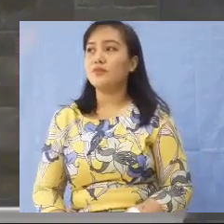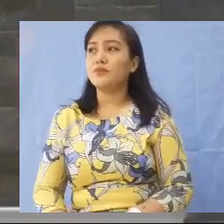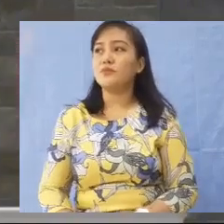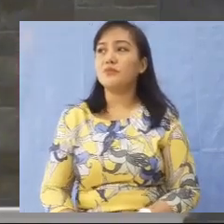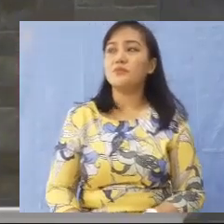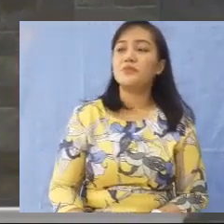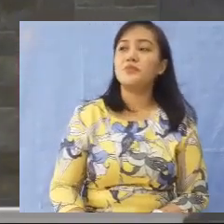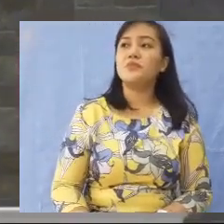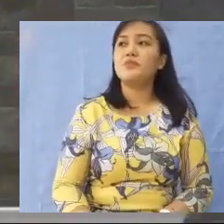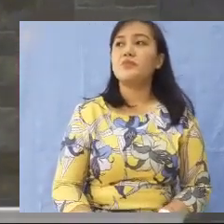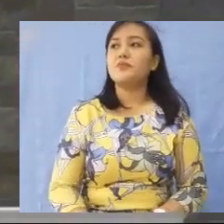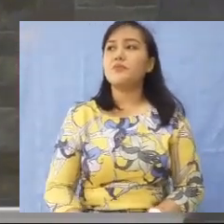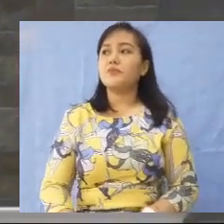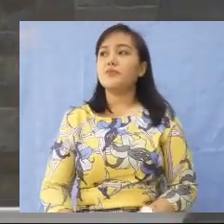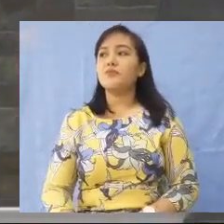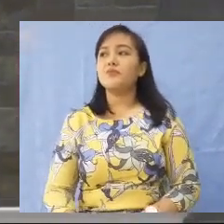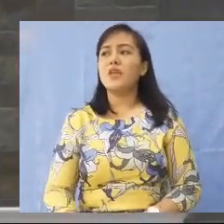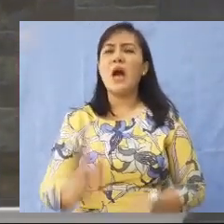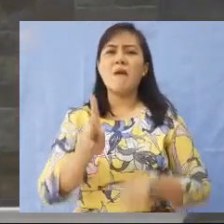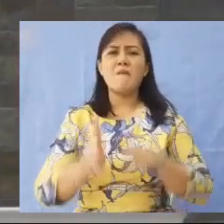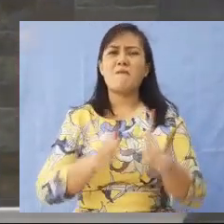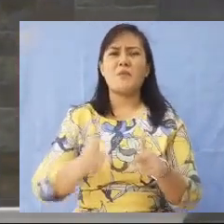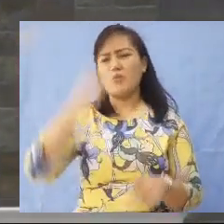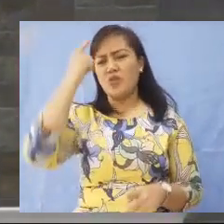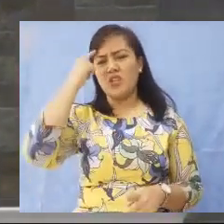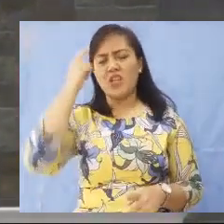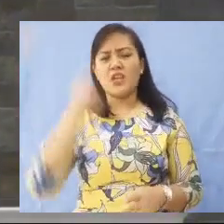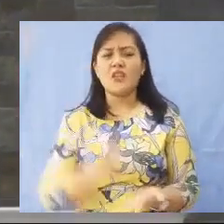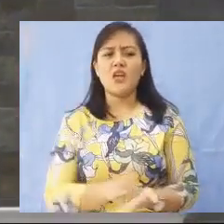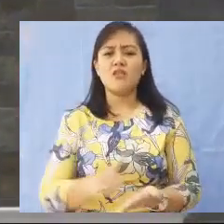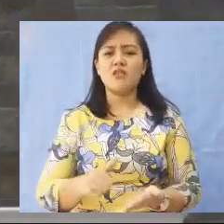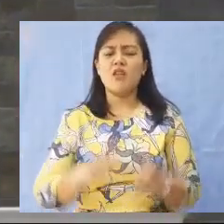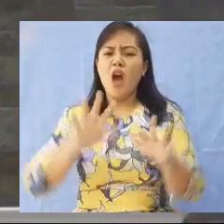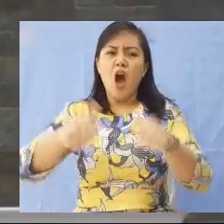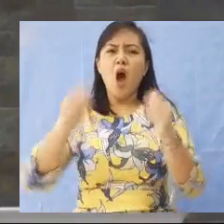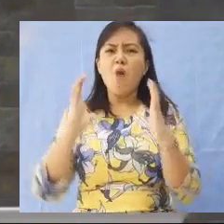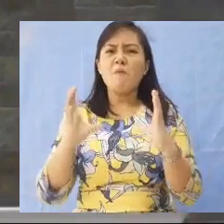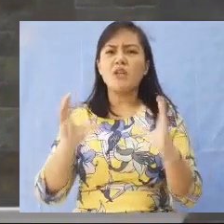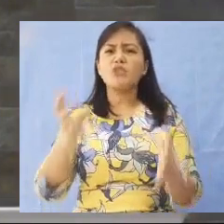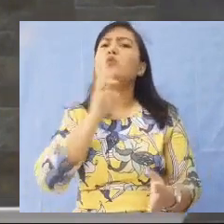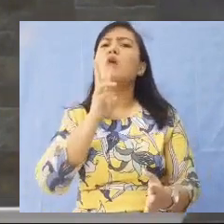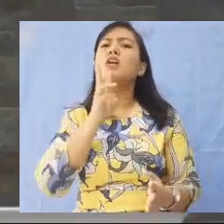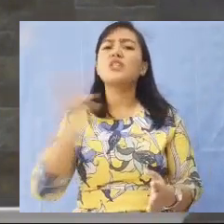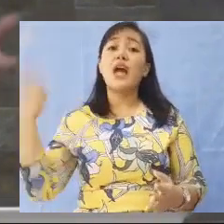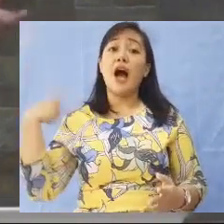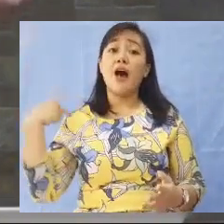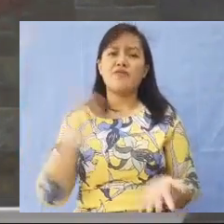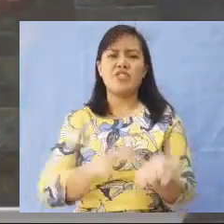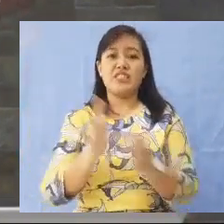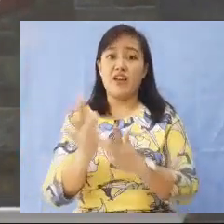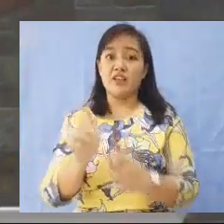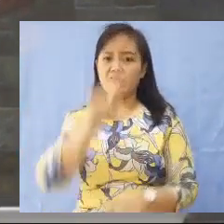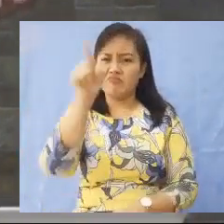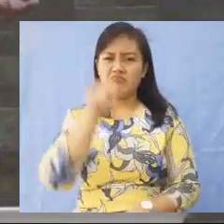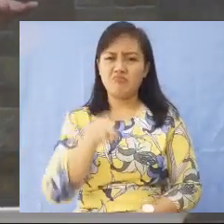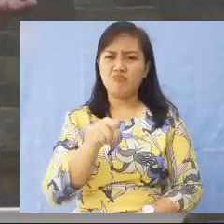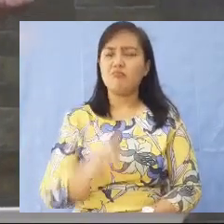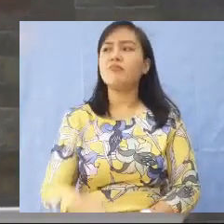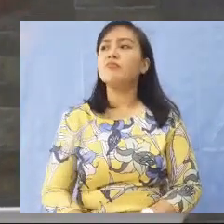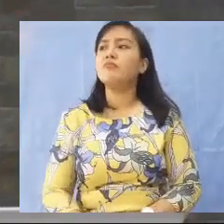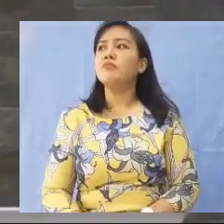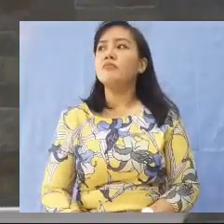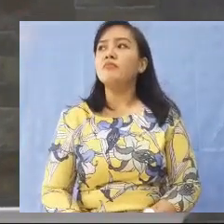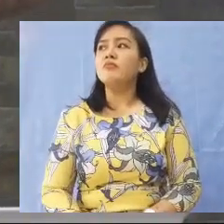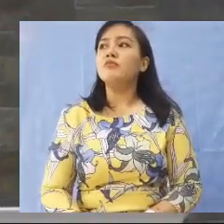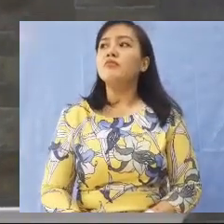ito at kaya niyang painumin lahat ng mga taong nakapaligid dito sa piyesta? Eh wala naman kami nakikitang buhat na buhat-buhat niyang banga. Kasi